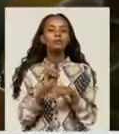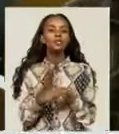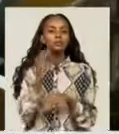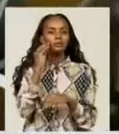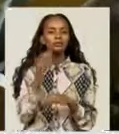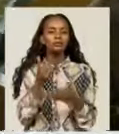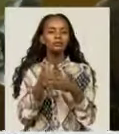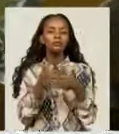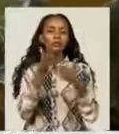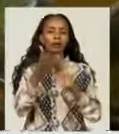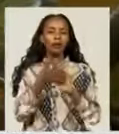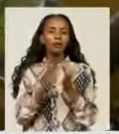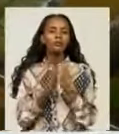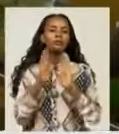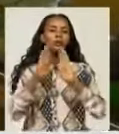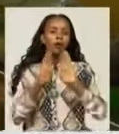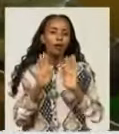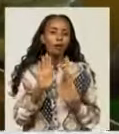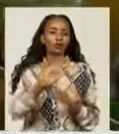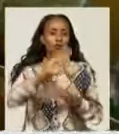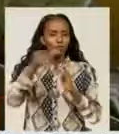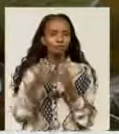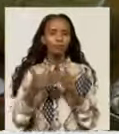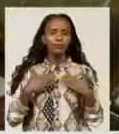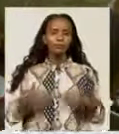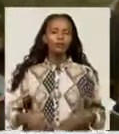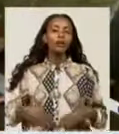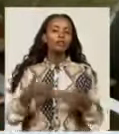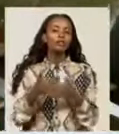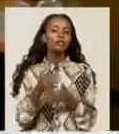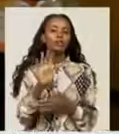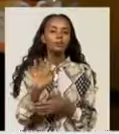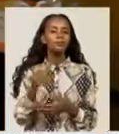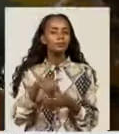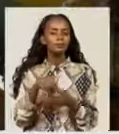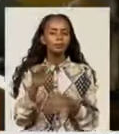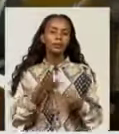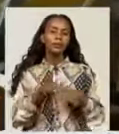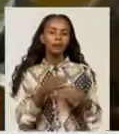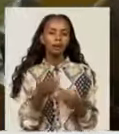እየተከናወኑ ሲሆን ለሰላማዊነቱ ሁሉም አካላት የድርሻቸውን እንዲወጡም ጥሪ አቅርበዋል።